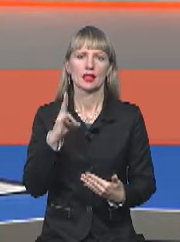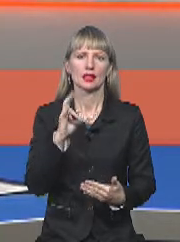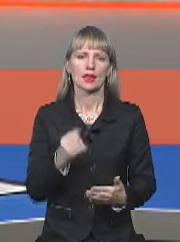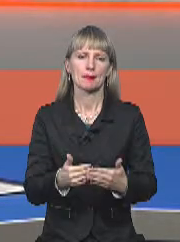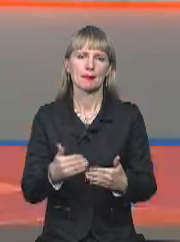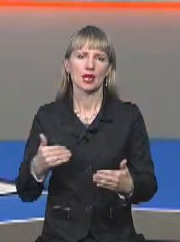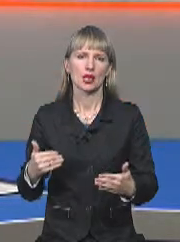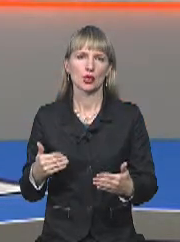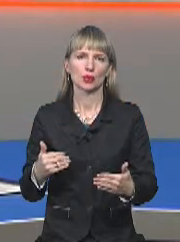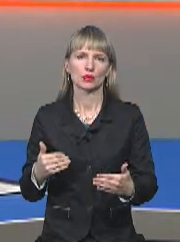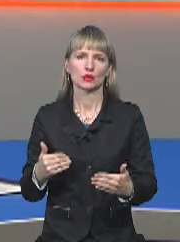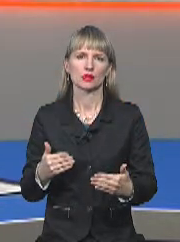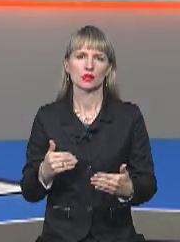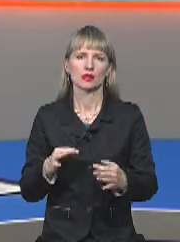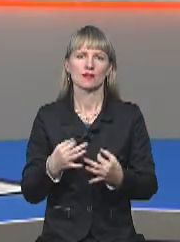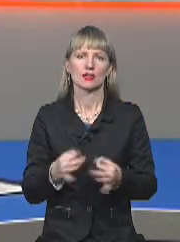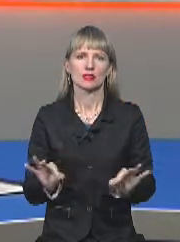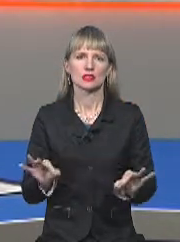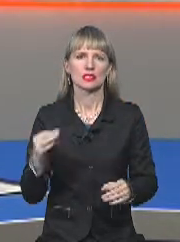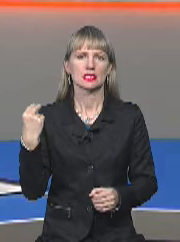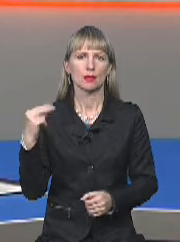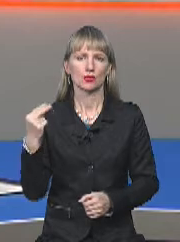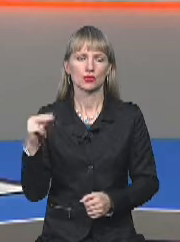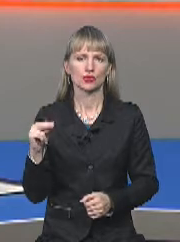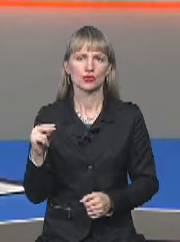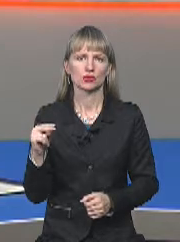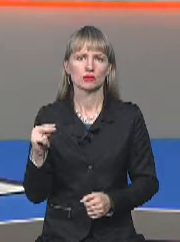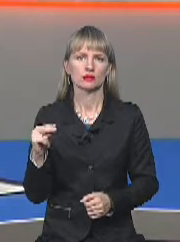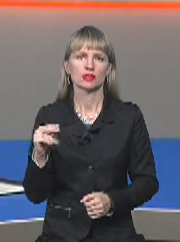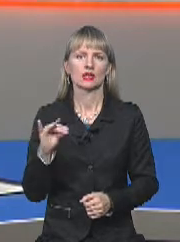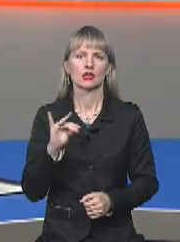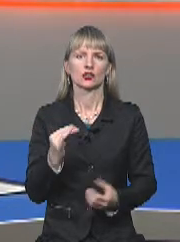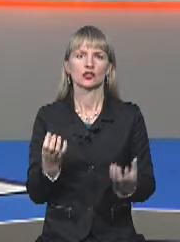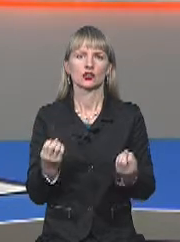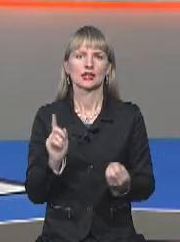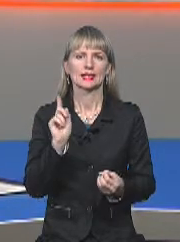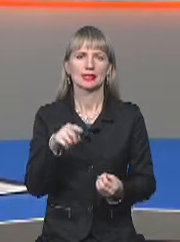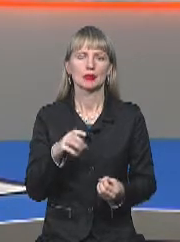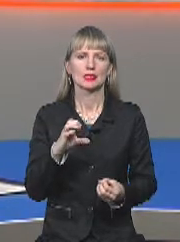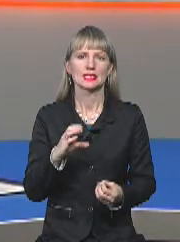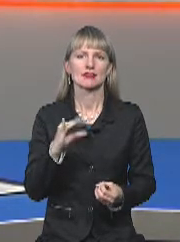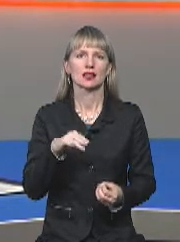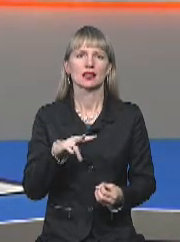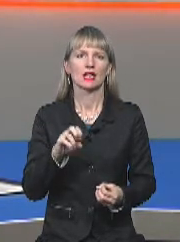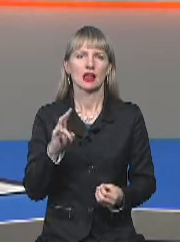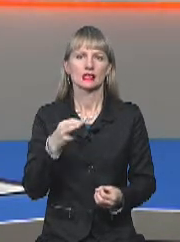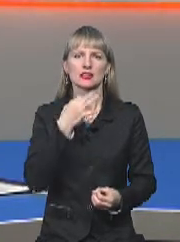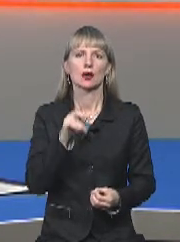напередодні з визволення Запоріжжя. І, до речі, там Світлана сказала про